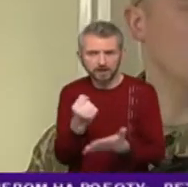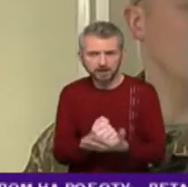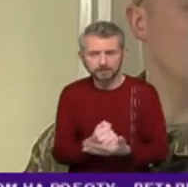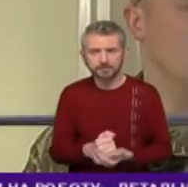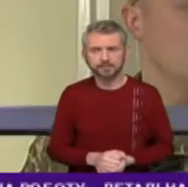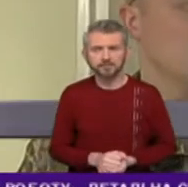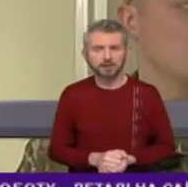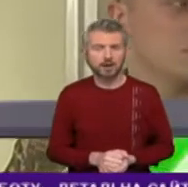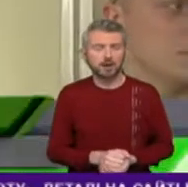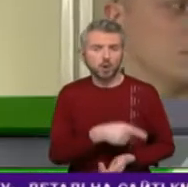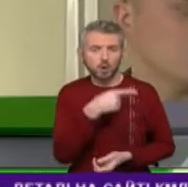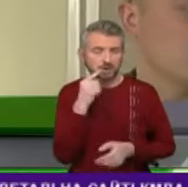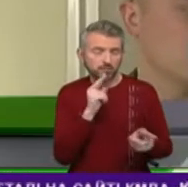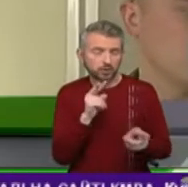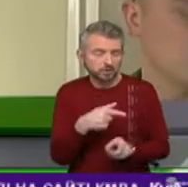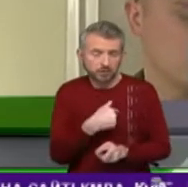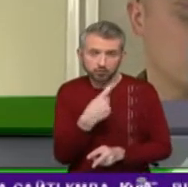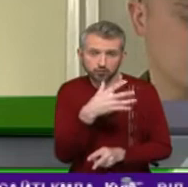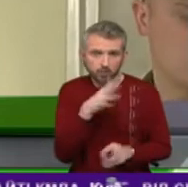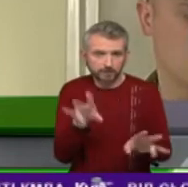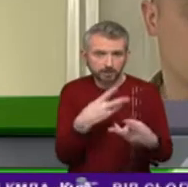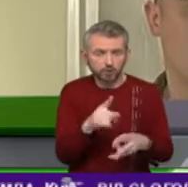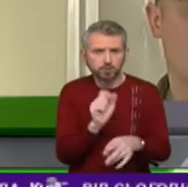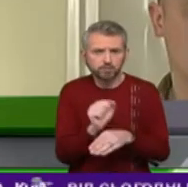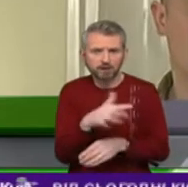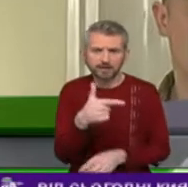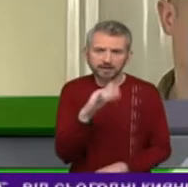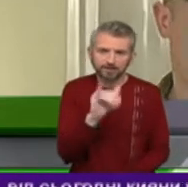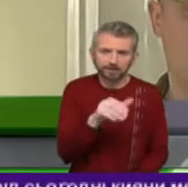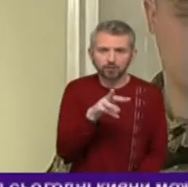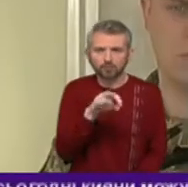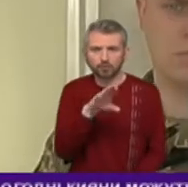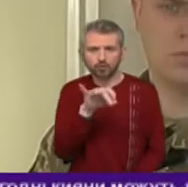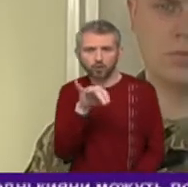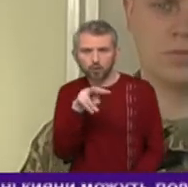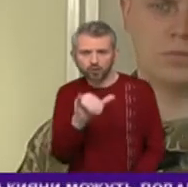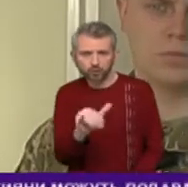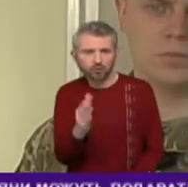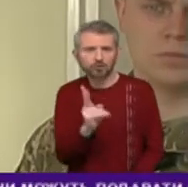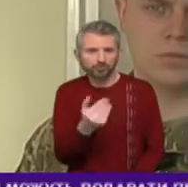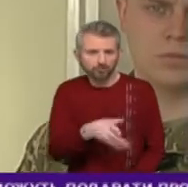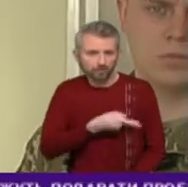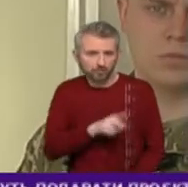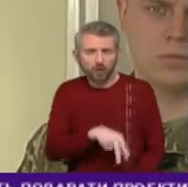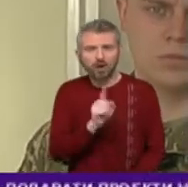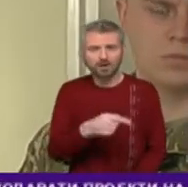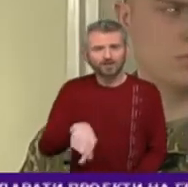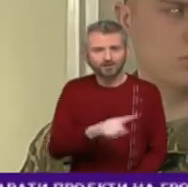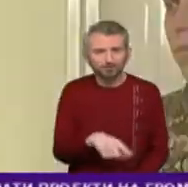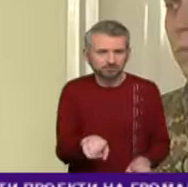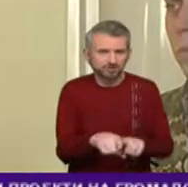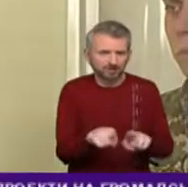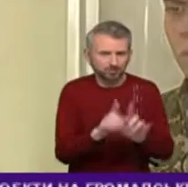100 років тут не потрібні, щоб вони нам присилали Гіві та Моторолу, яких вже немає, але вони таких би, як вони, і